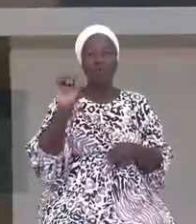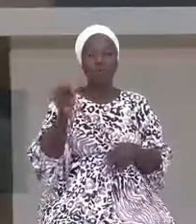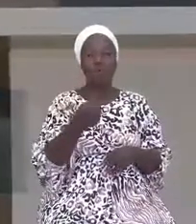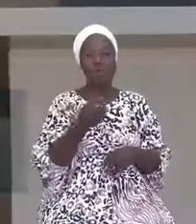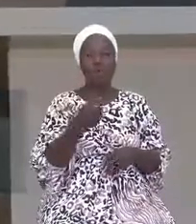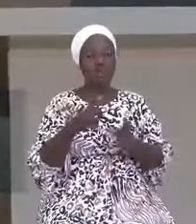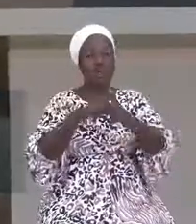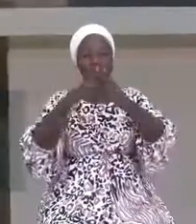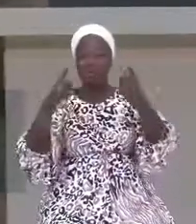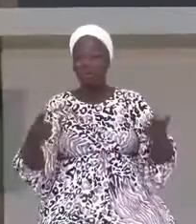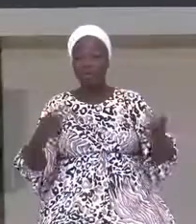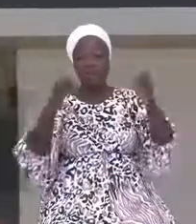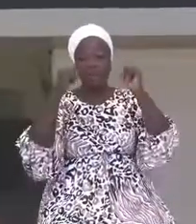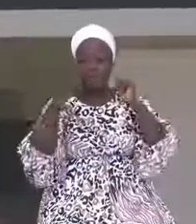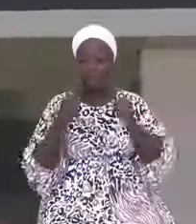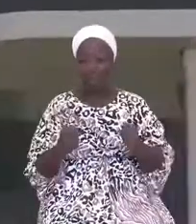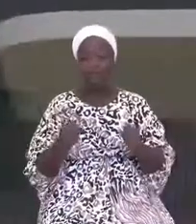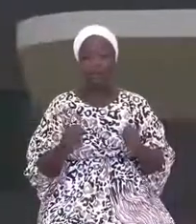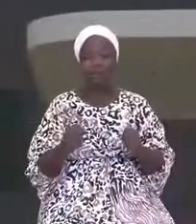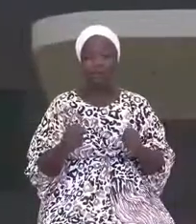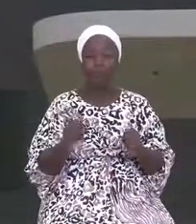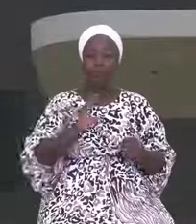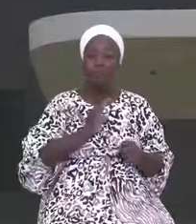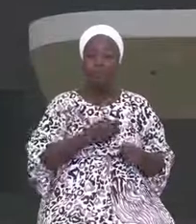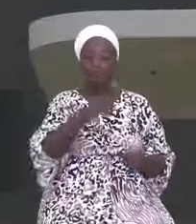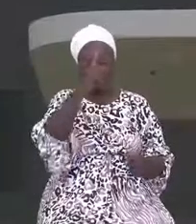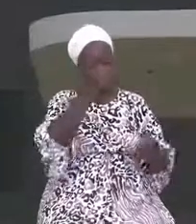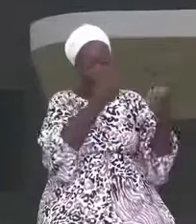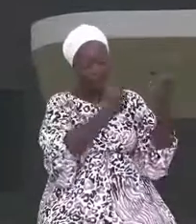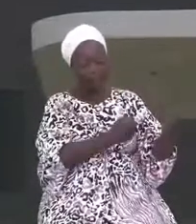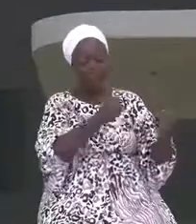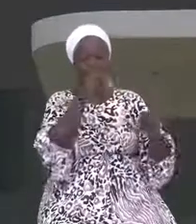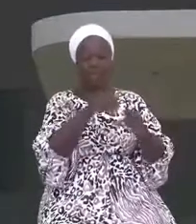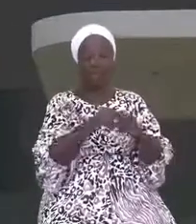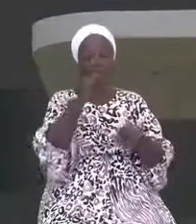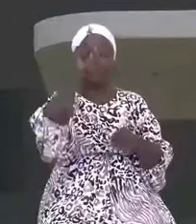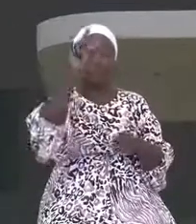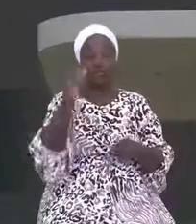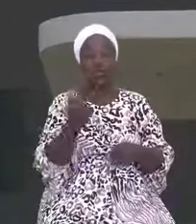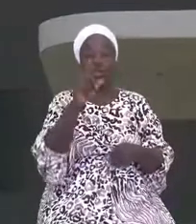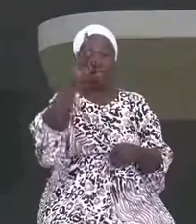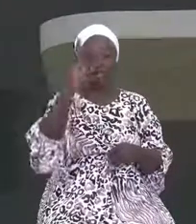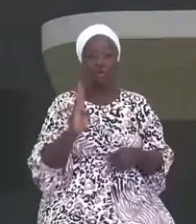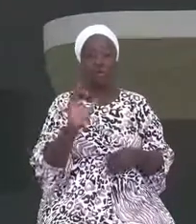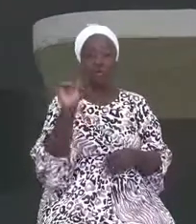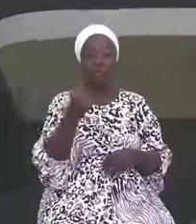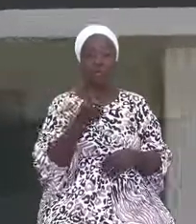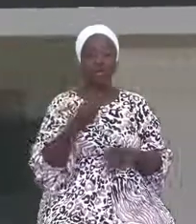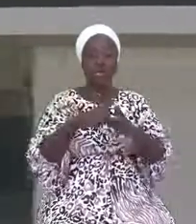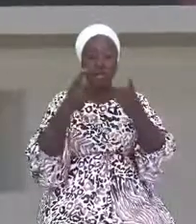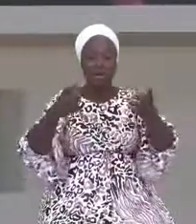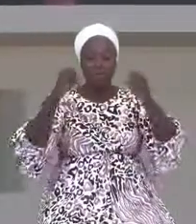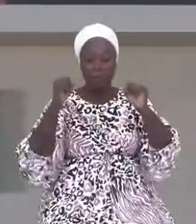Dieu. Notre foi en l'immense puissance de Dieu. Voyons ce